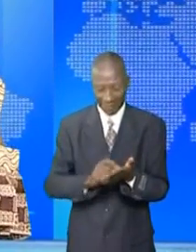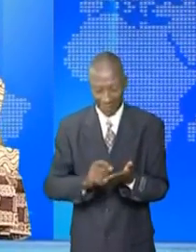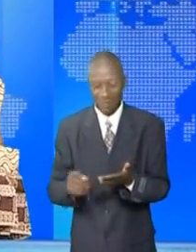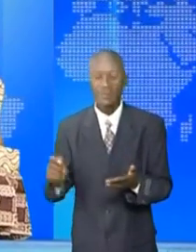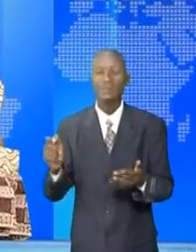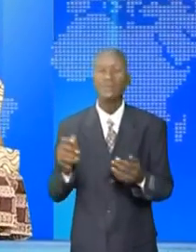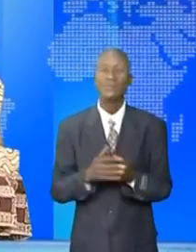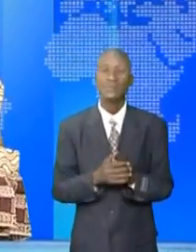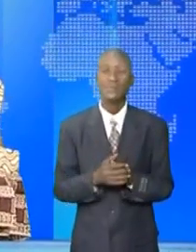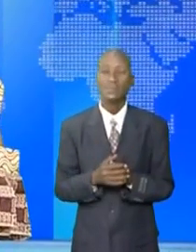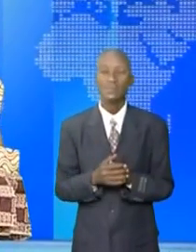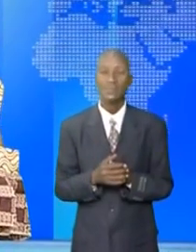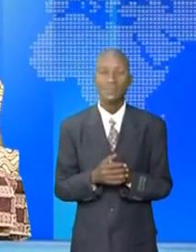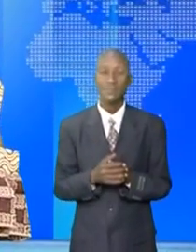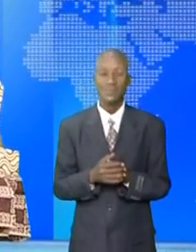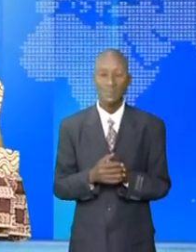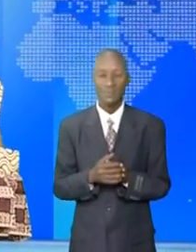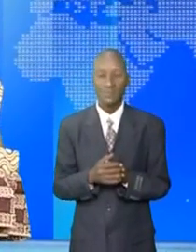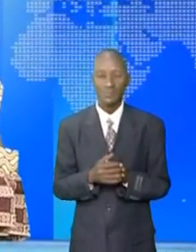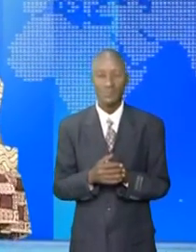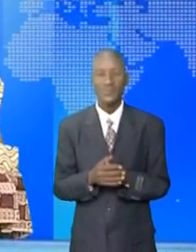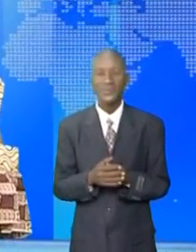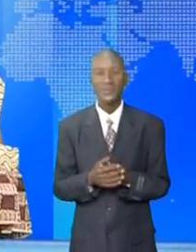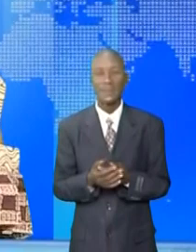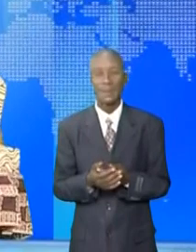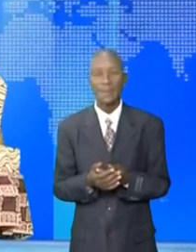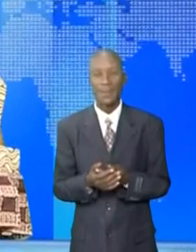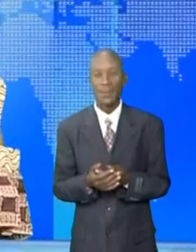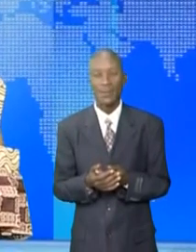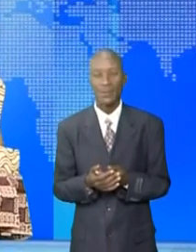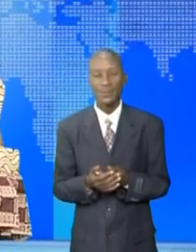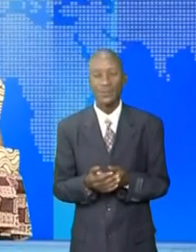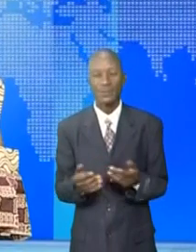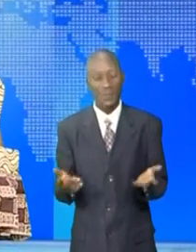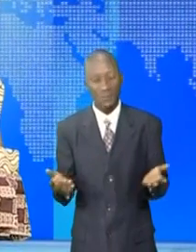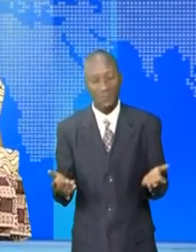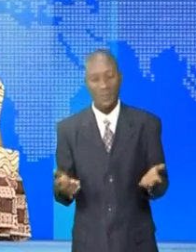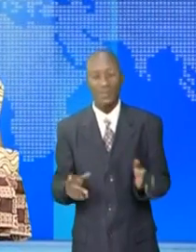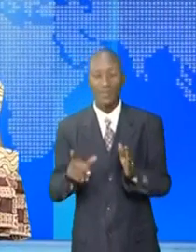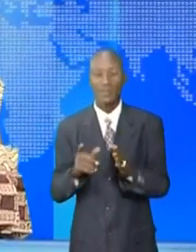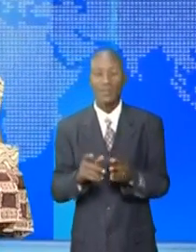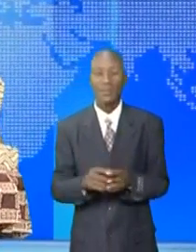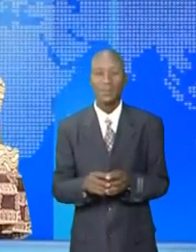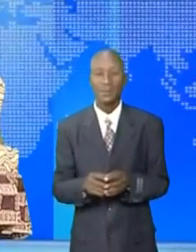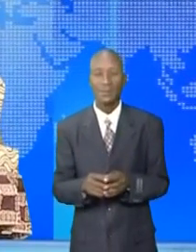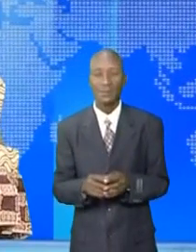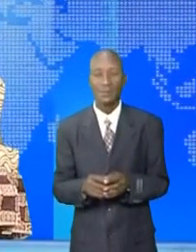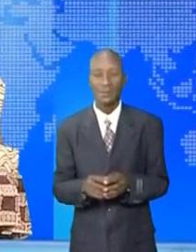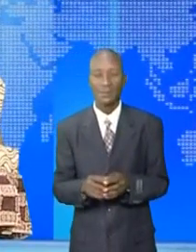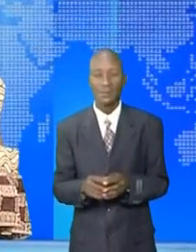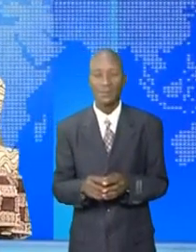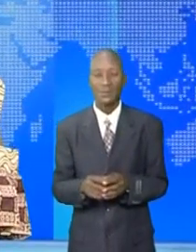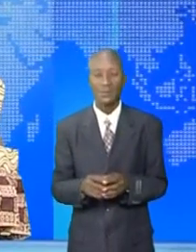Alliot, Advanced Digital Identity, Beijing Percent Technology,